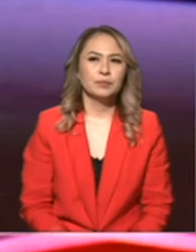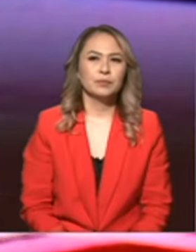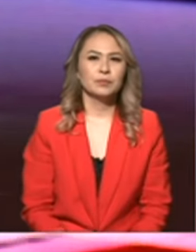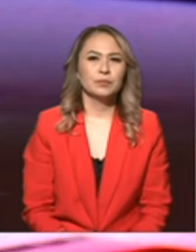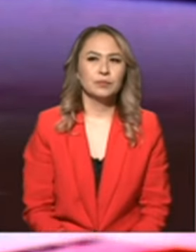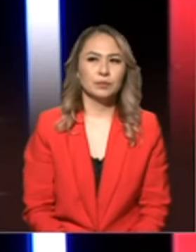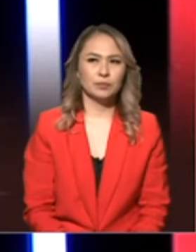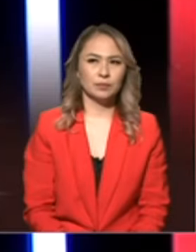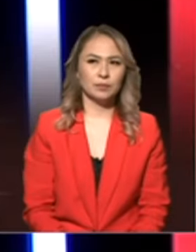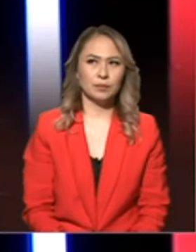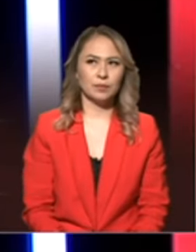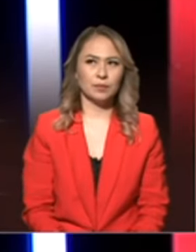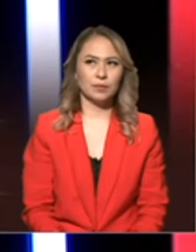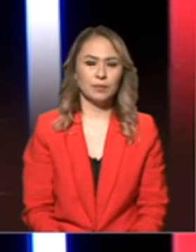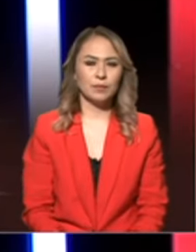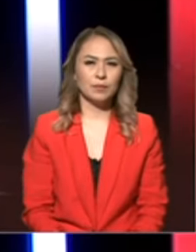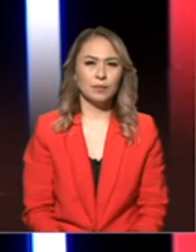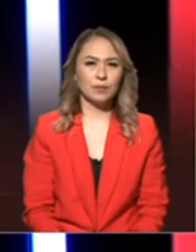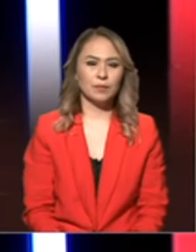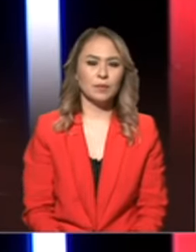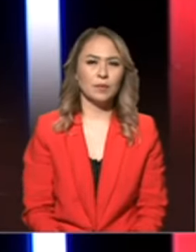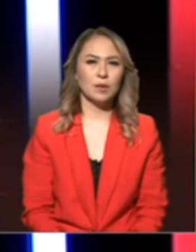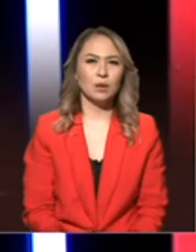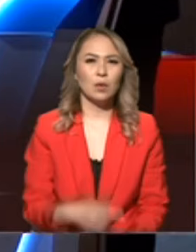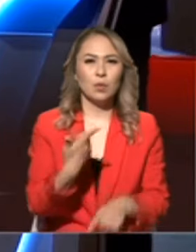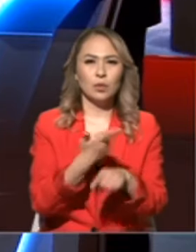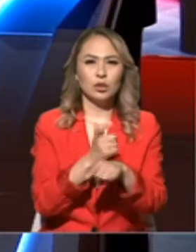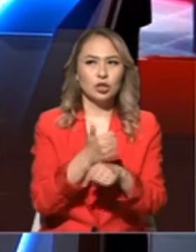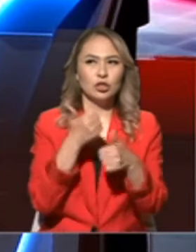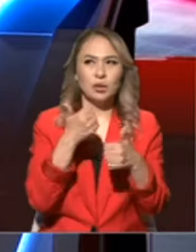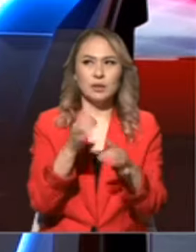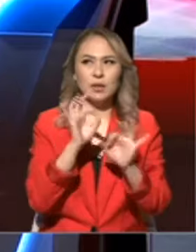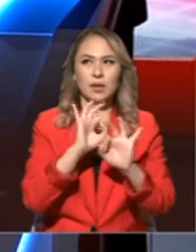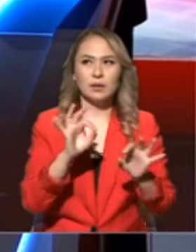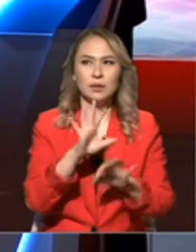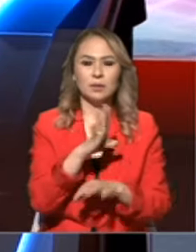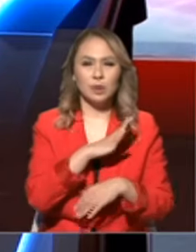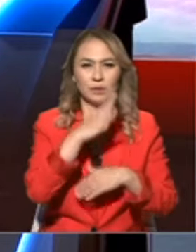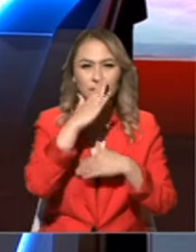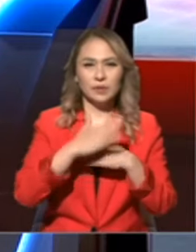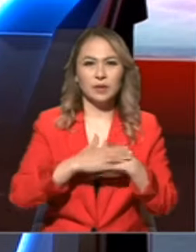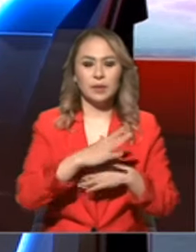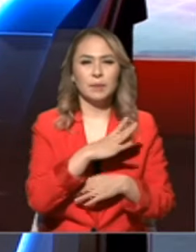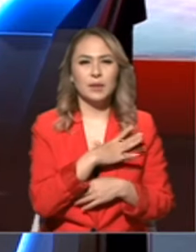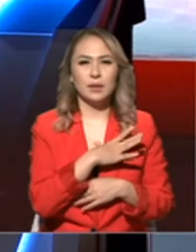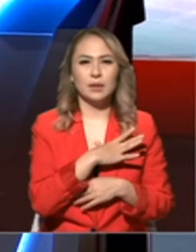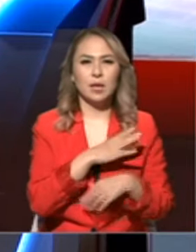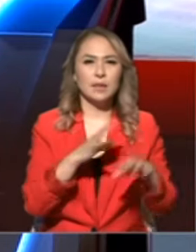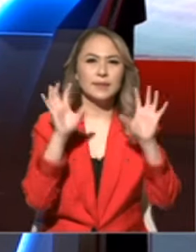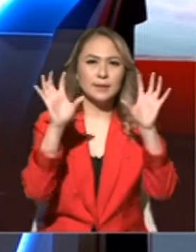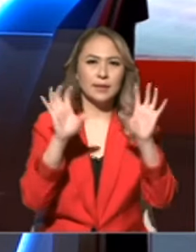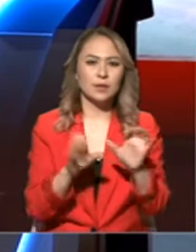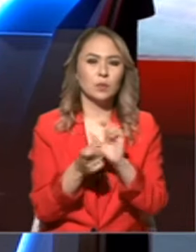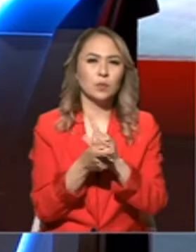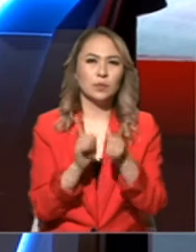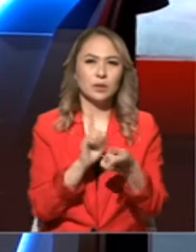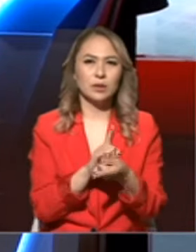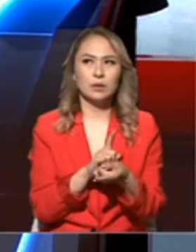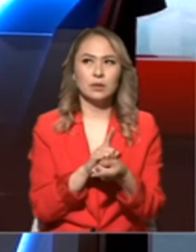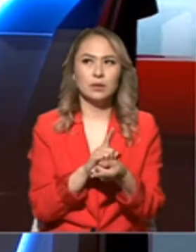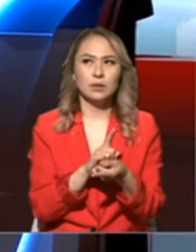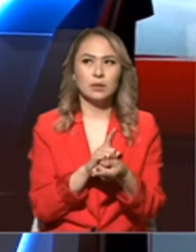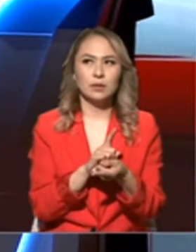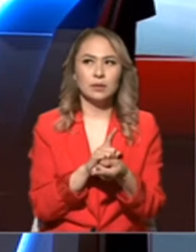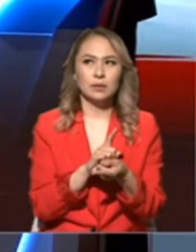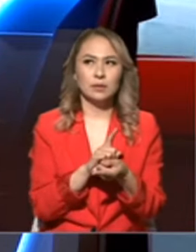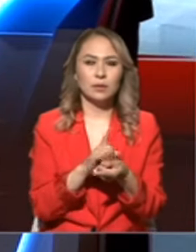Қымбат спикерлер, рұқсат етіңіздер. Негізі өте жақсы айтылды. Өздеріңіз білесіздер, жуырда ғана бізде заңнамаға өзгерістер енгізілді. Яғни